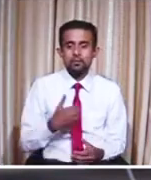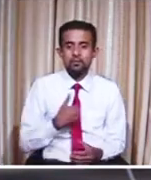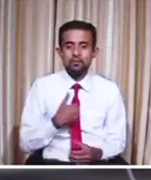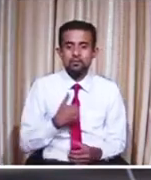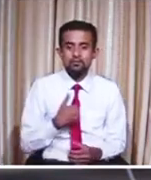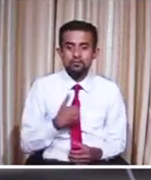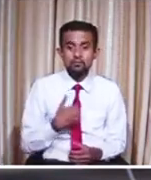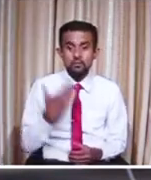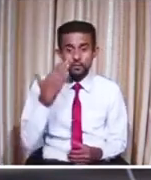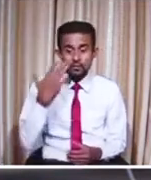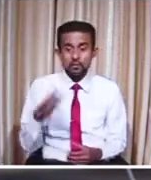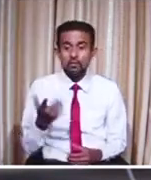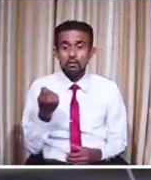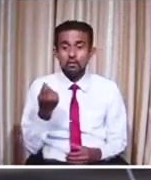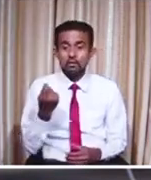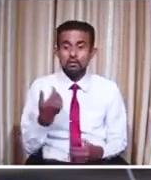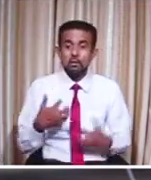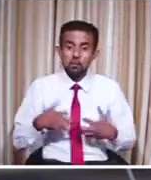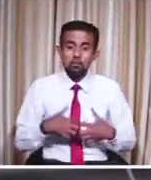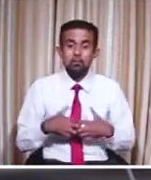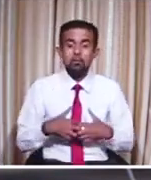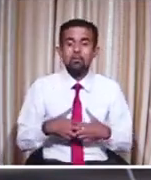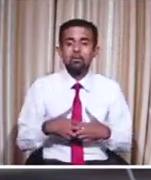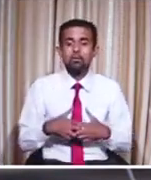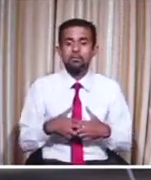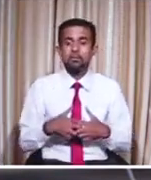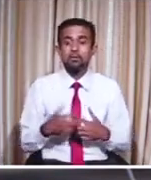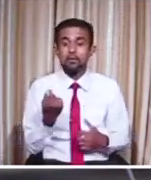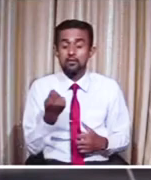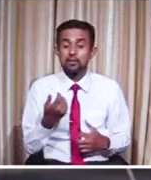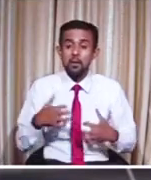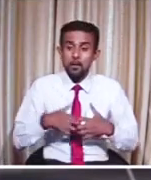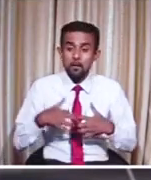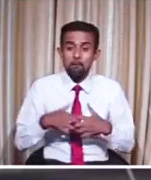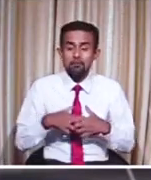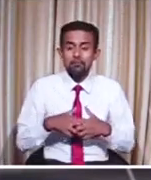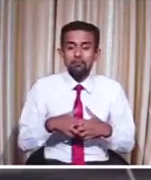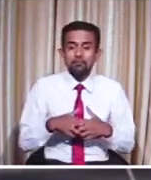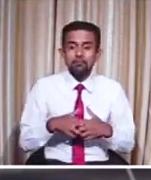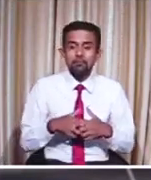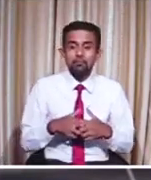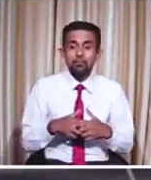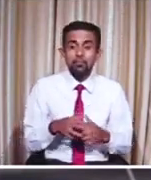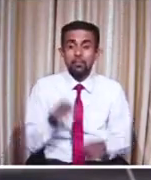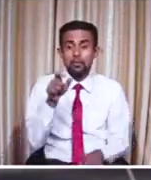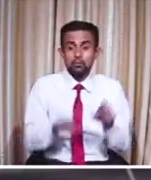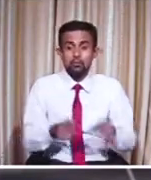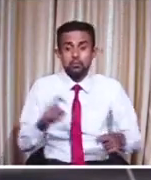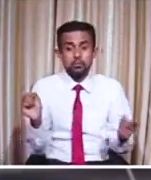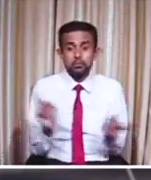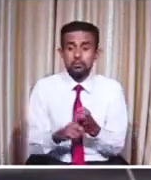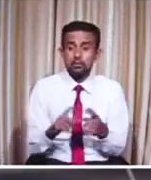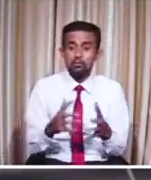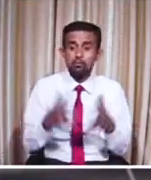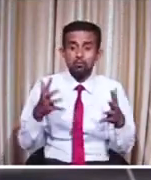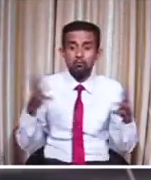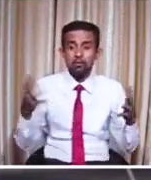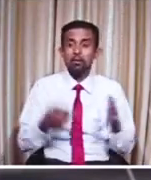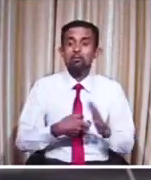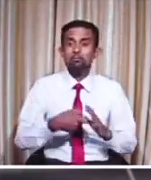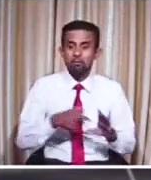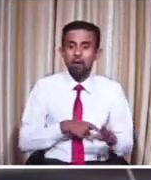අපි අද මුහුණ දීලා ඉන්නේ ආර්ථික ආපදාවකට. ඒ ආර්ථික ආපදාව මානව ආපදාවක් දක්වා වර්ධනය කරන්න සමහරුන්ට